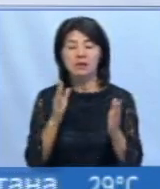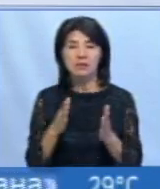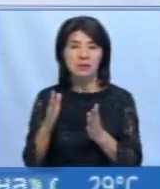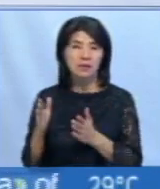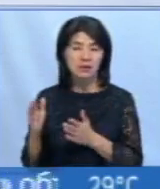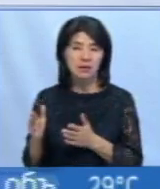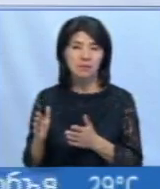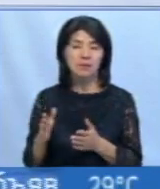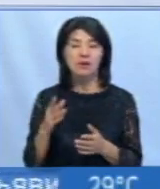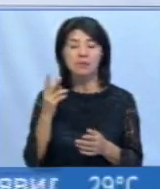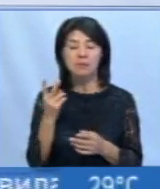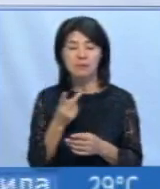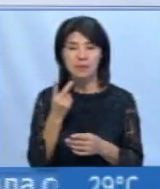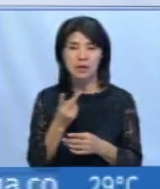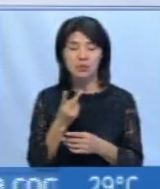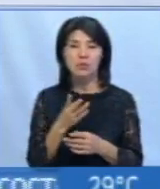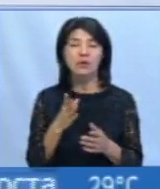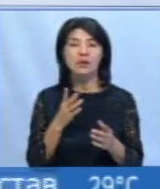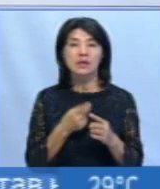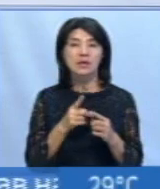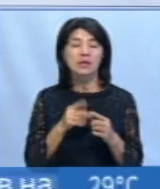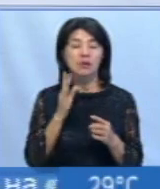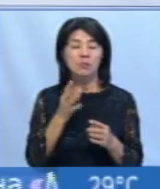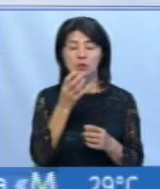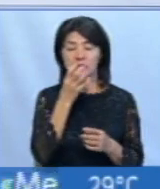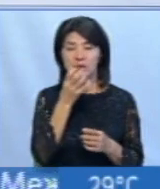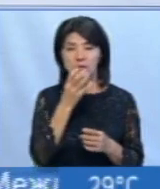секторе. Второй этап – по подготовке к отопительному периоду.